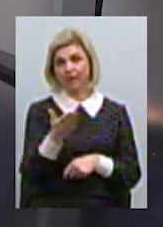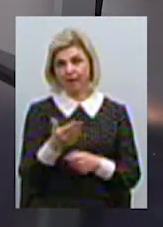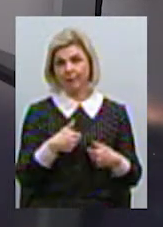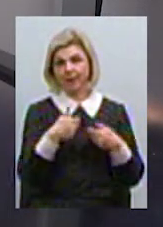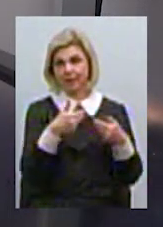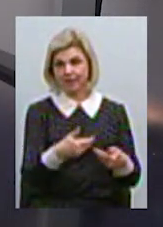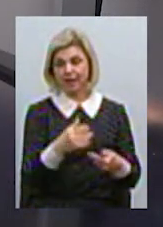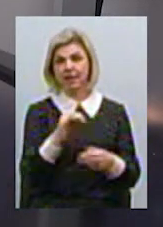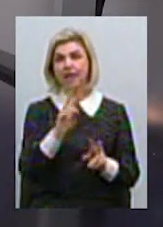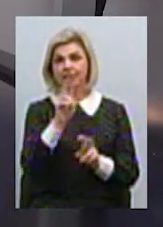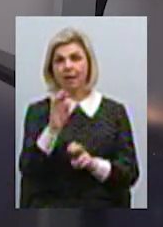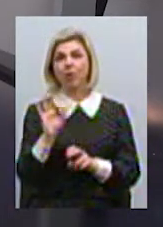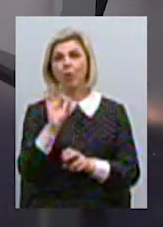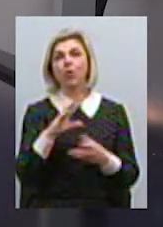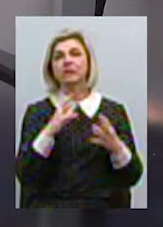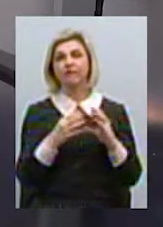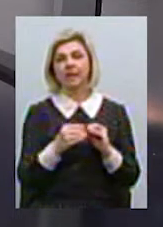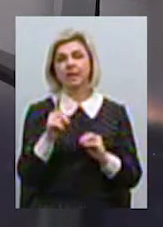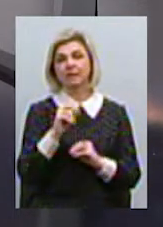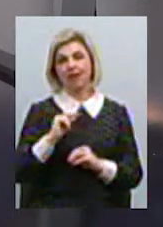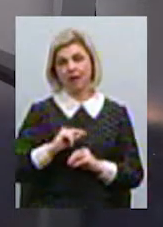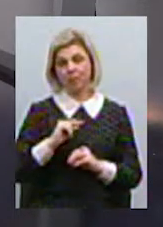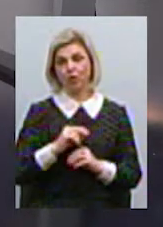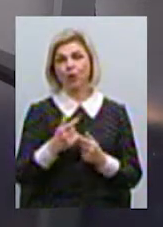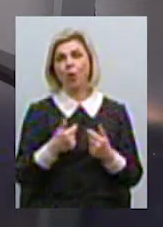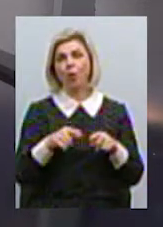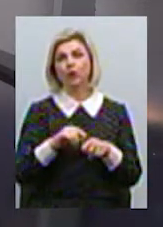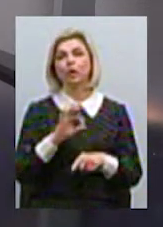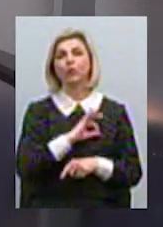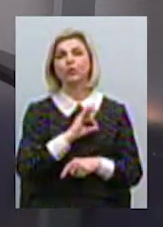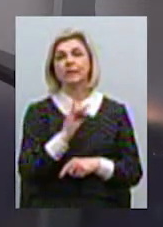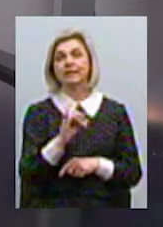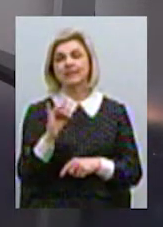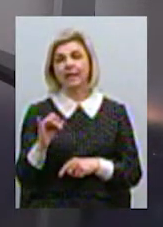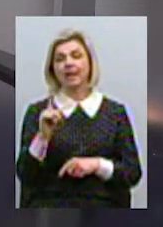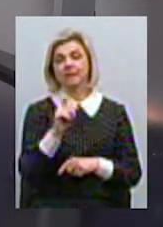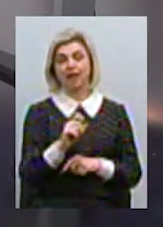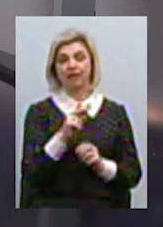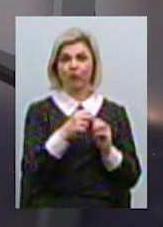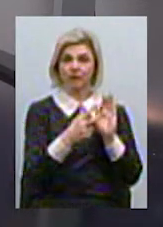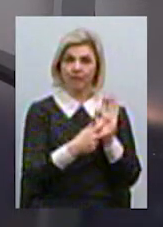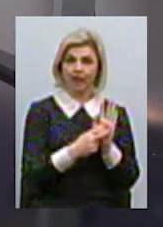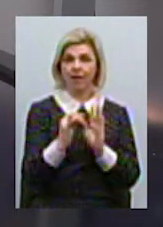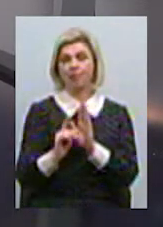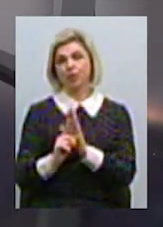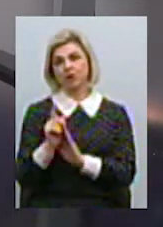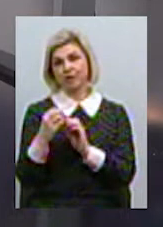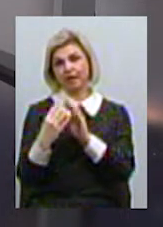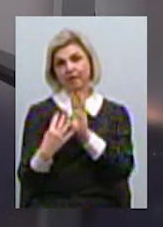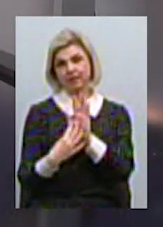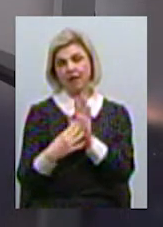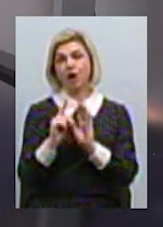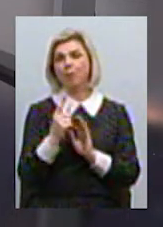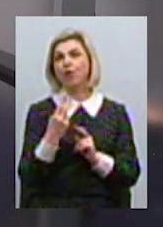з тематикою щодо звітності за діяльністю органів юстиції 18-го року, початку 19-го, адже це не